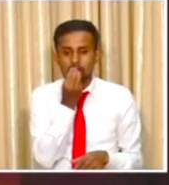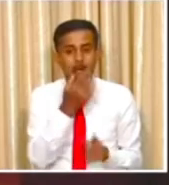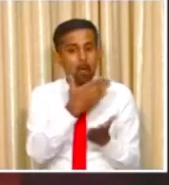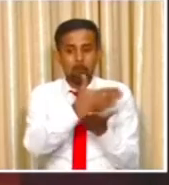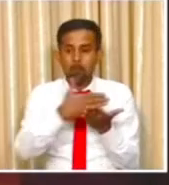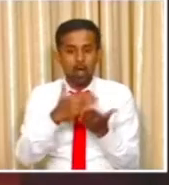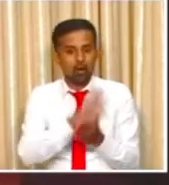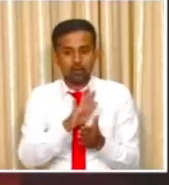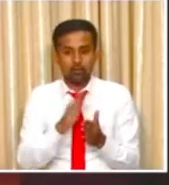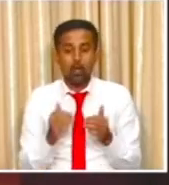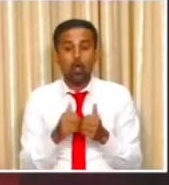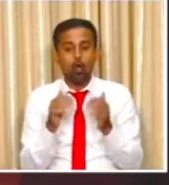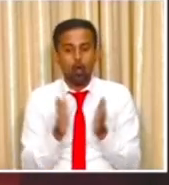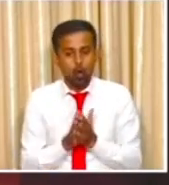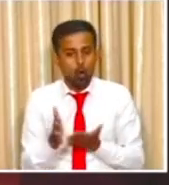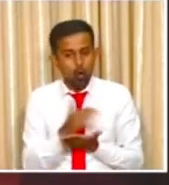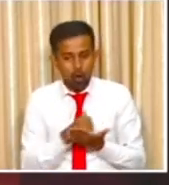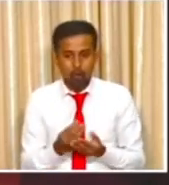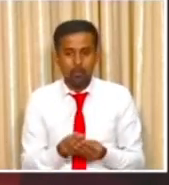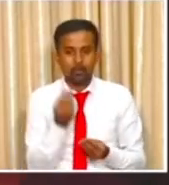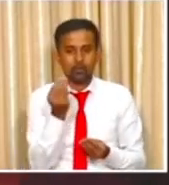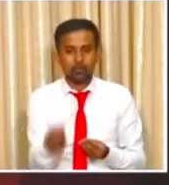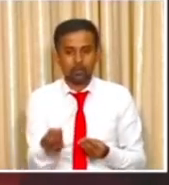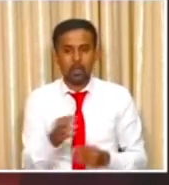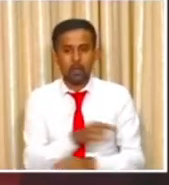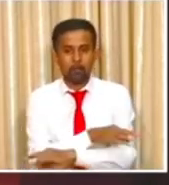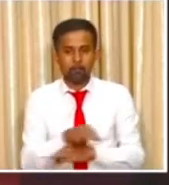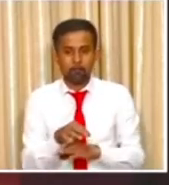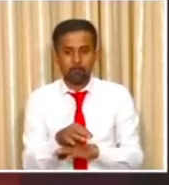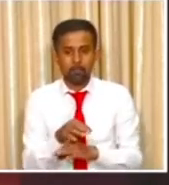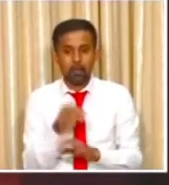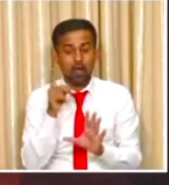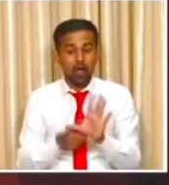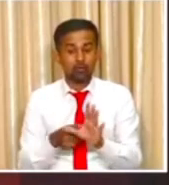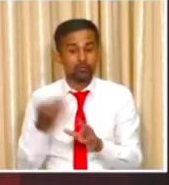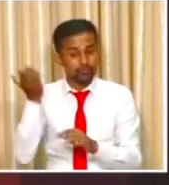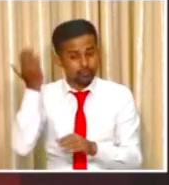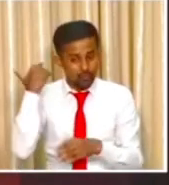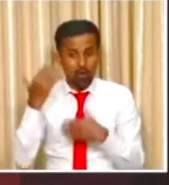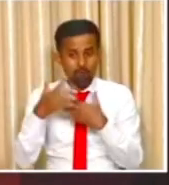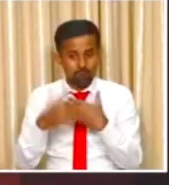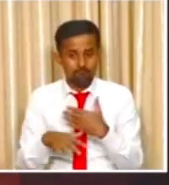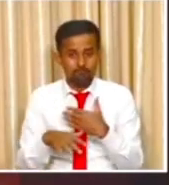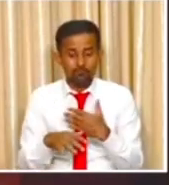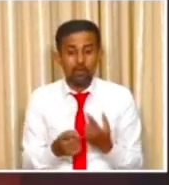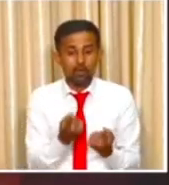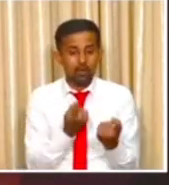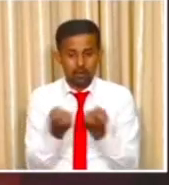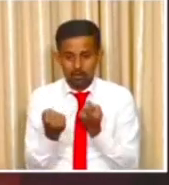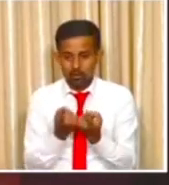वे समस्त दरुपरपूर्ण लबादी मे वेडपील वसरगणना व क्रियात्मक करपु समीक्षण